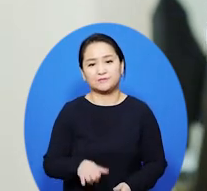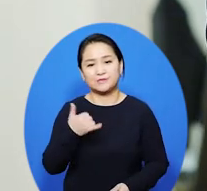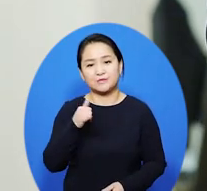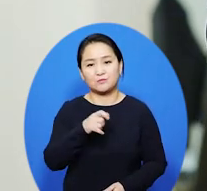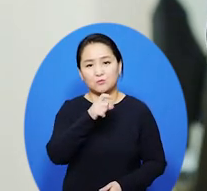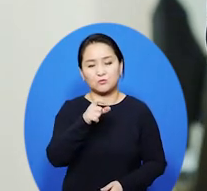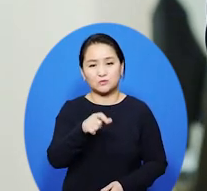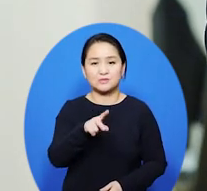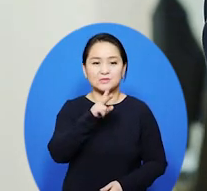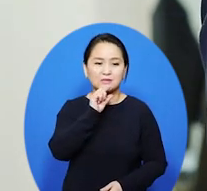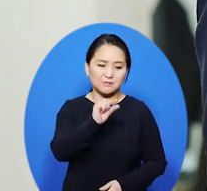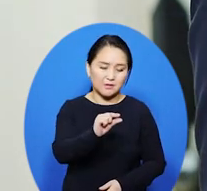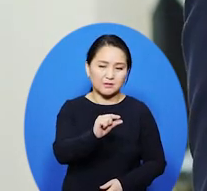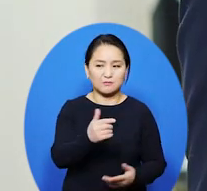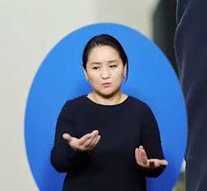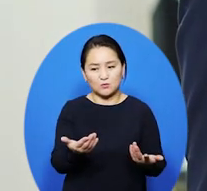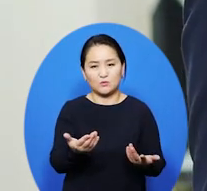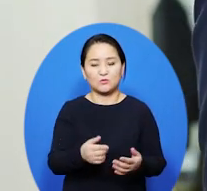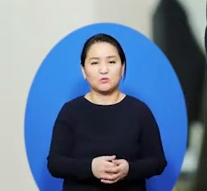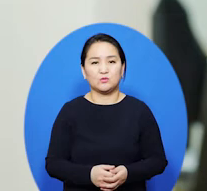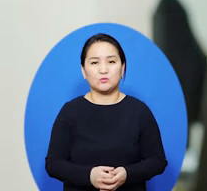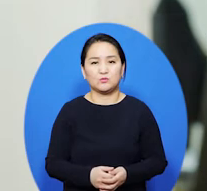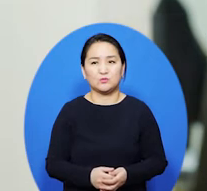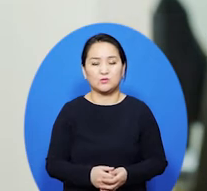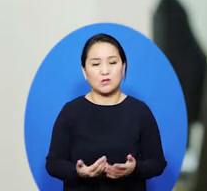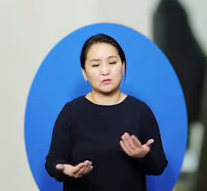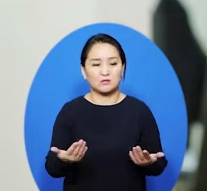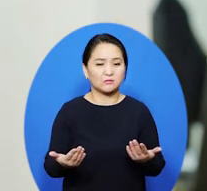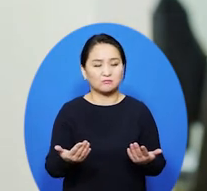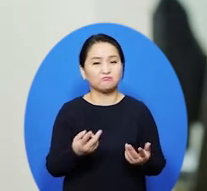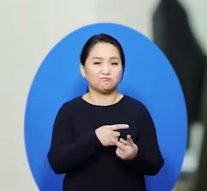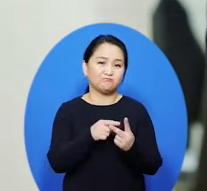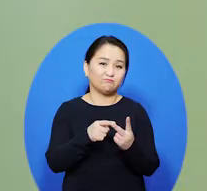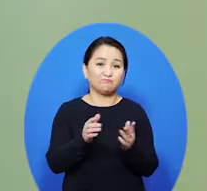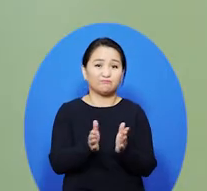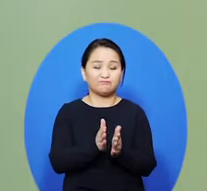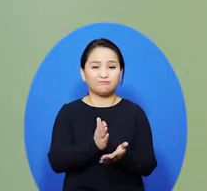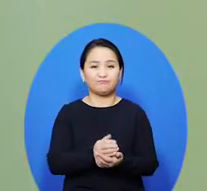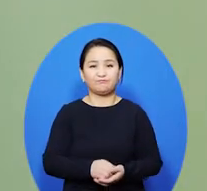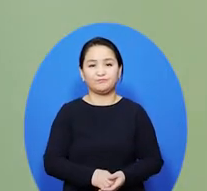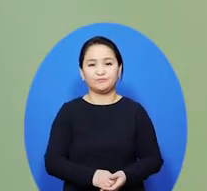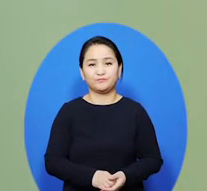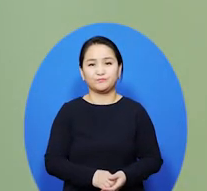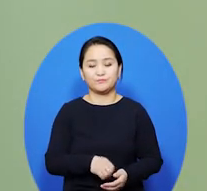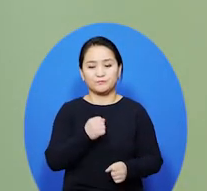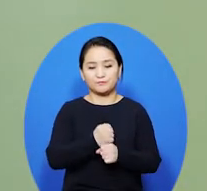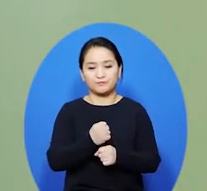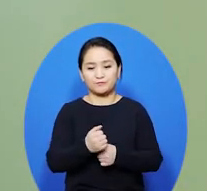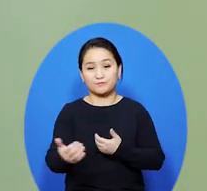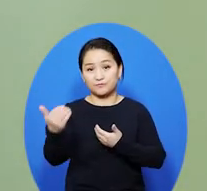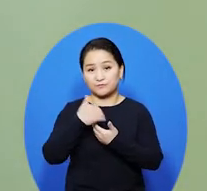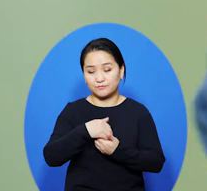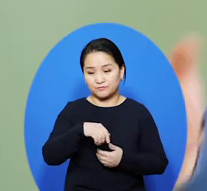хүмүүсийг тийм цалин мөнгө нь бага өгдөг ч юм уу тийм учраас айлэн дээр л байгаа гэж харж байгаа. Ажил олгогч нарын